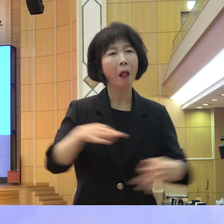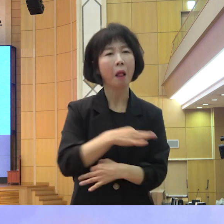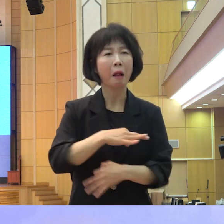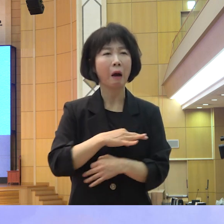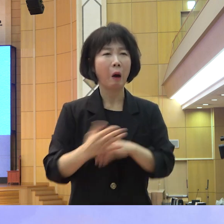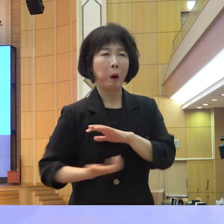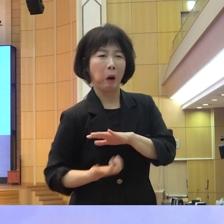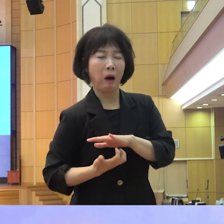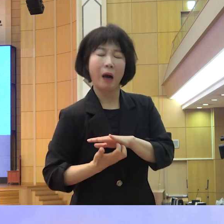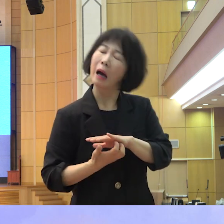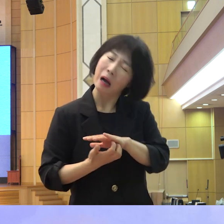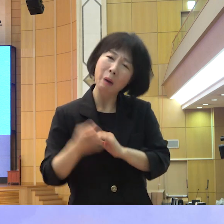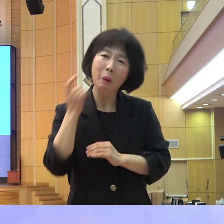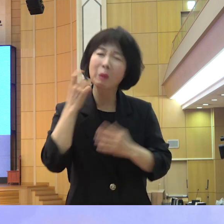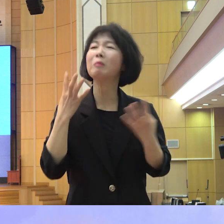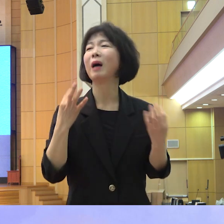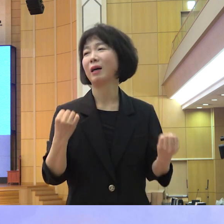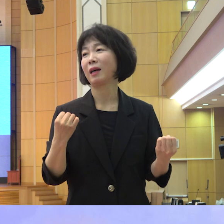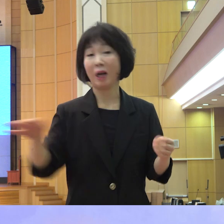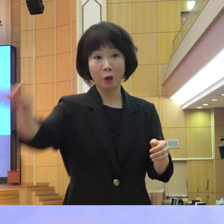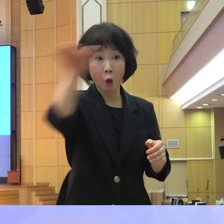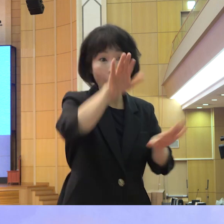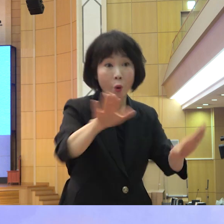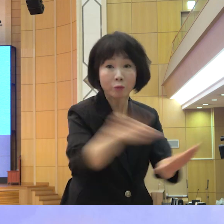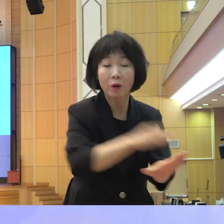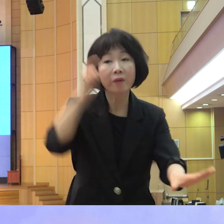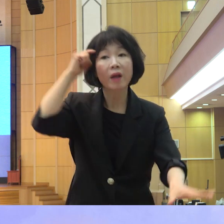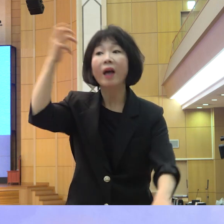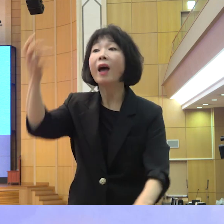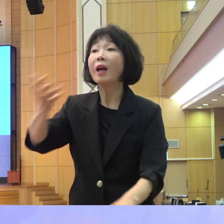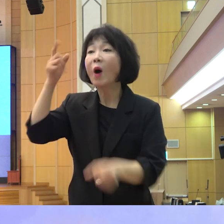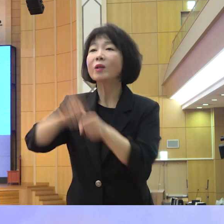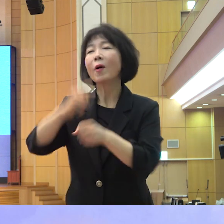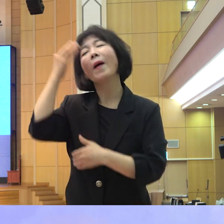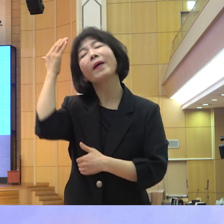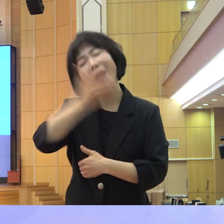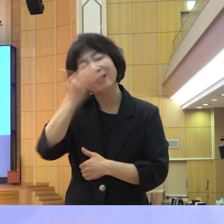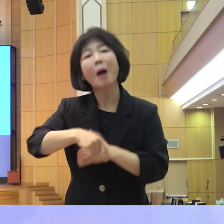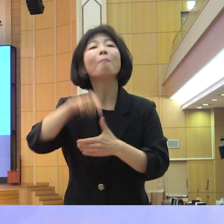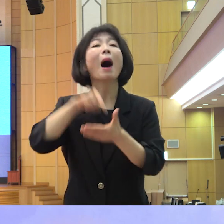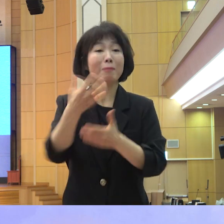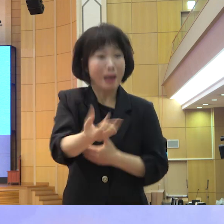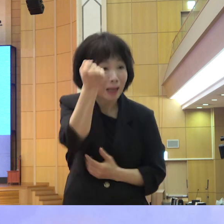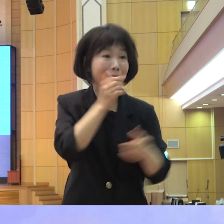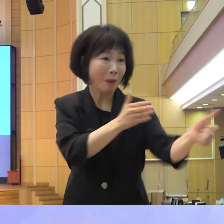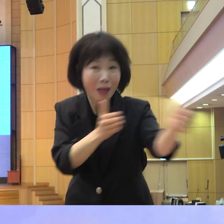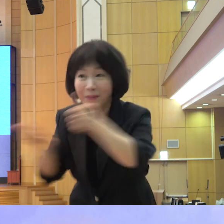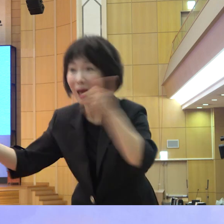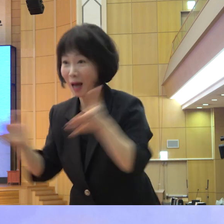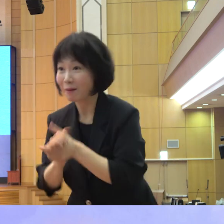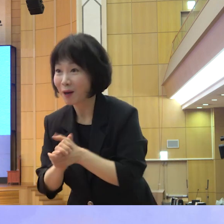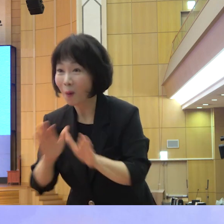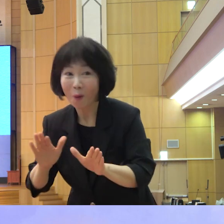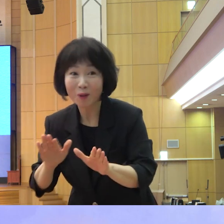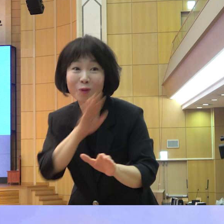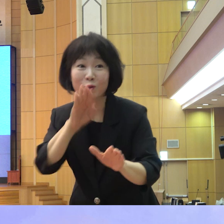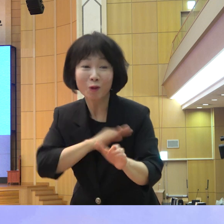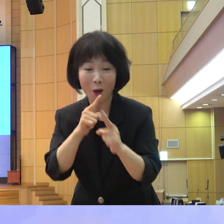잃지 말아야 되는데 어떤 순수함이냐? 영적인 순수함이에요. 주님께 나올 때요,